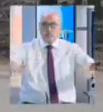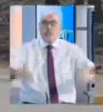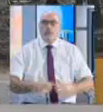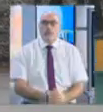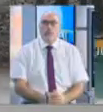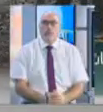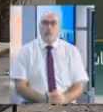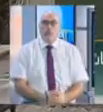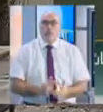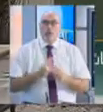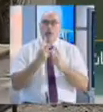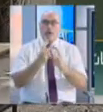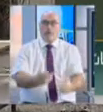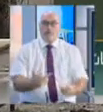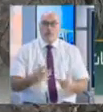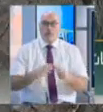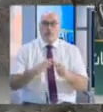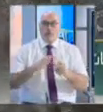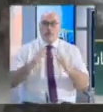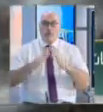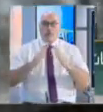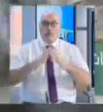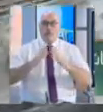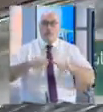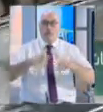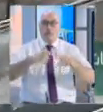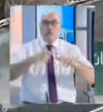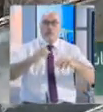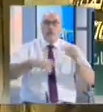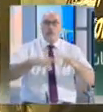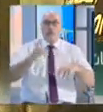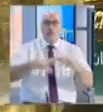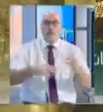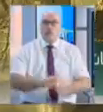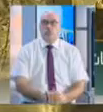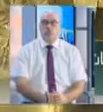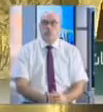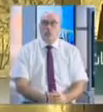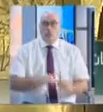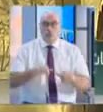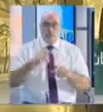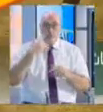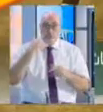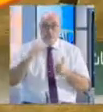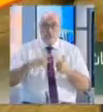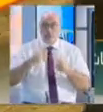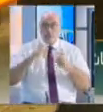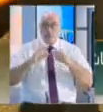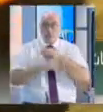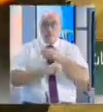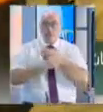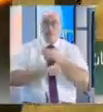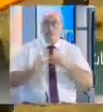وأدت لوصوله للتجمعات السكانية وسقوط ضحايا، رغم سعي مختلف المصالح